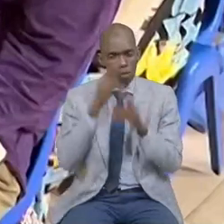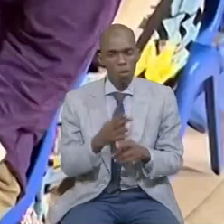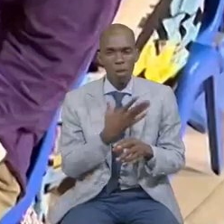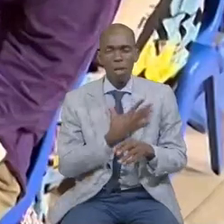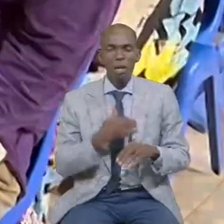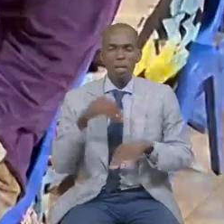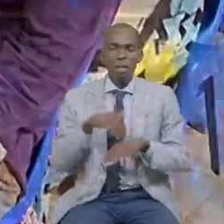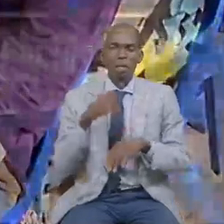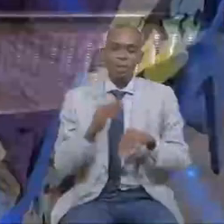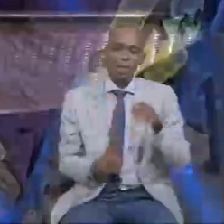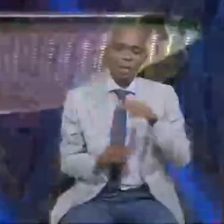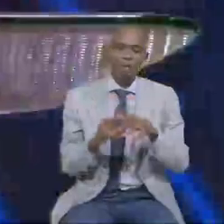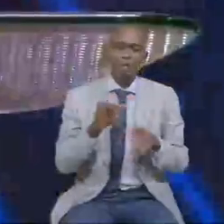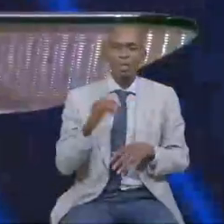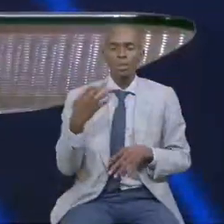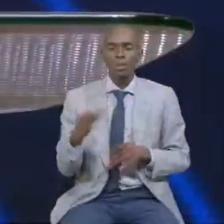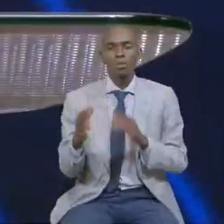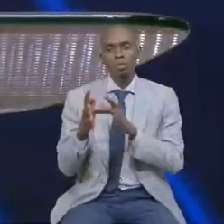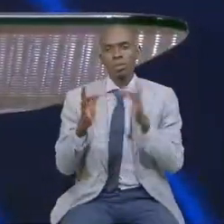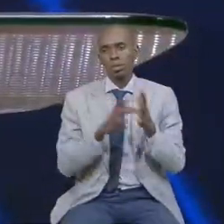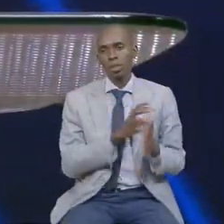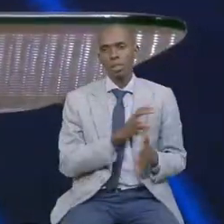lorsque Jésus-Christ apparaîtra.